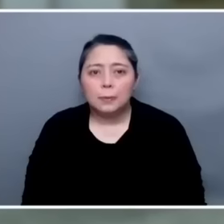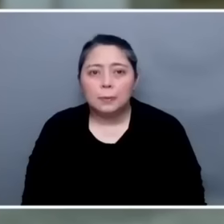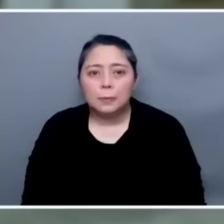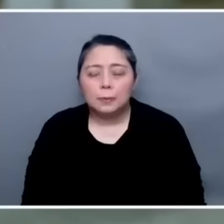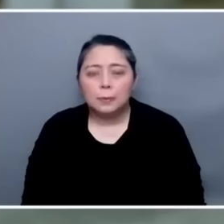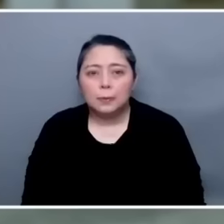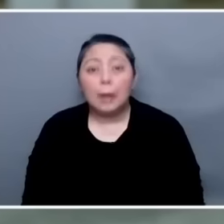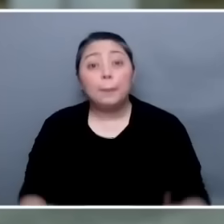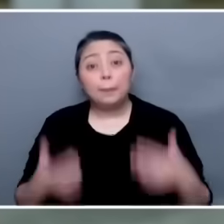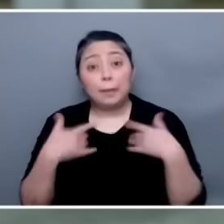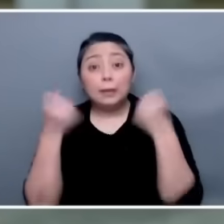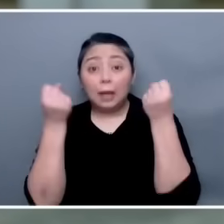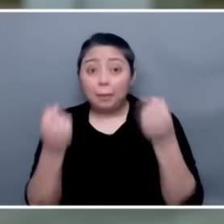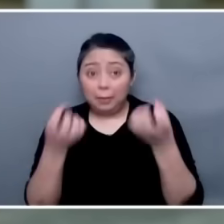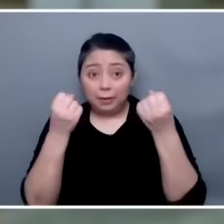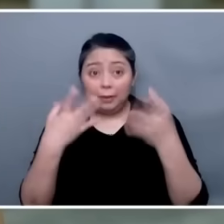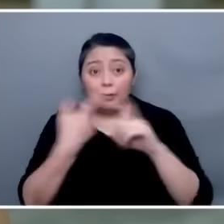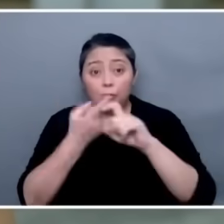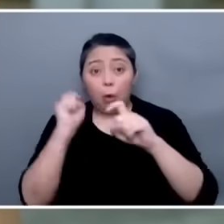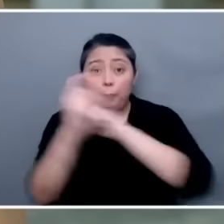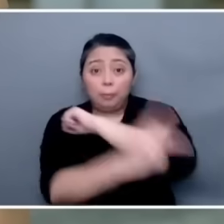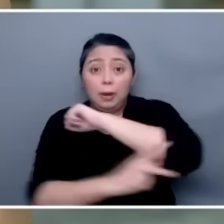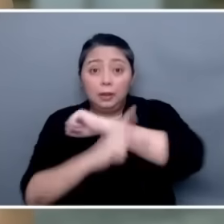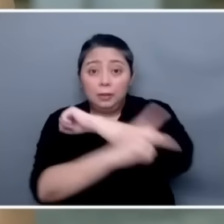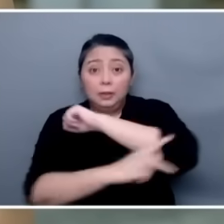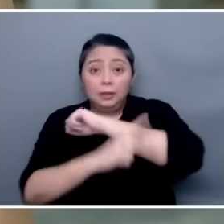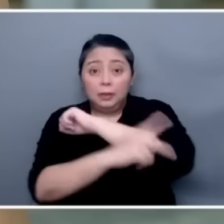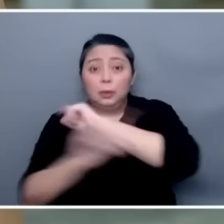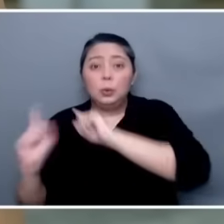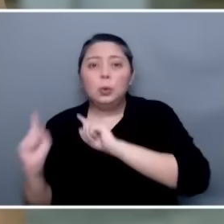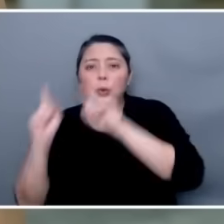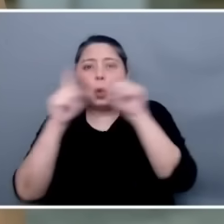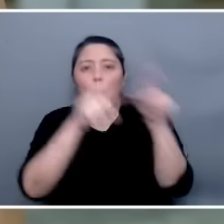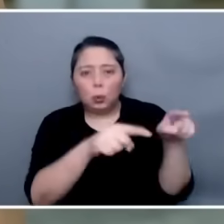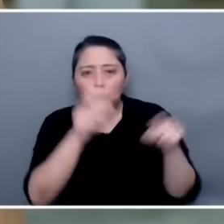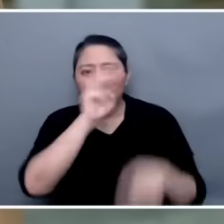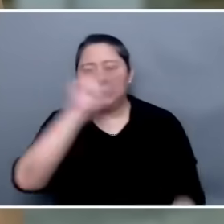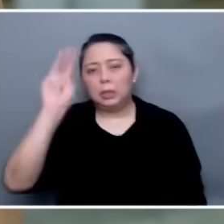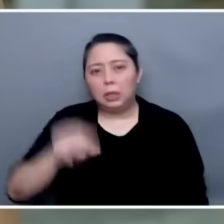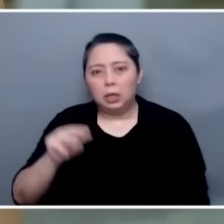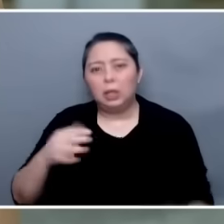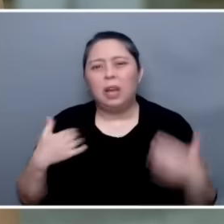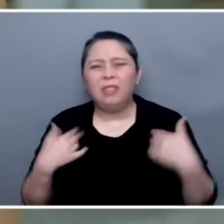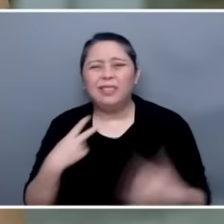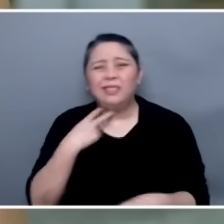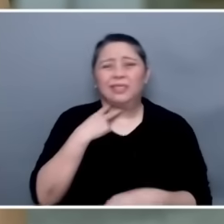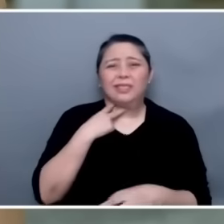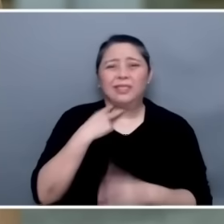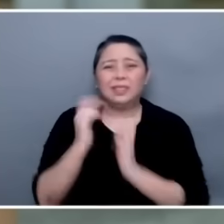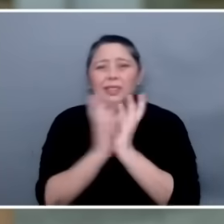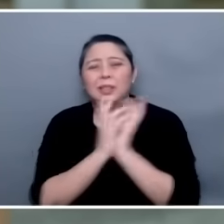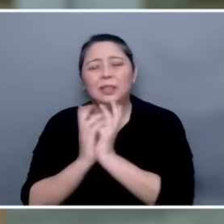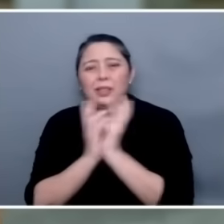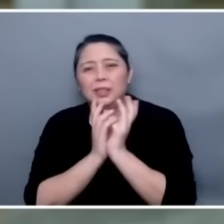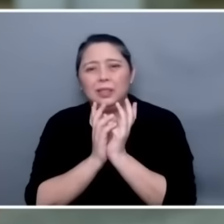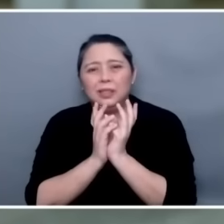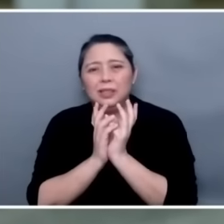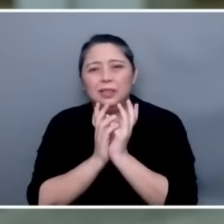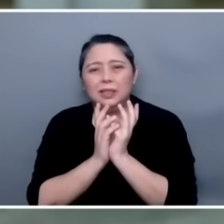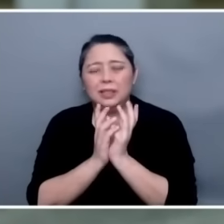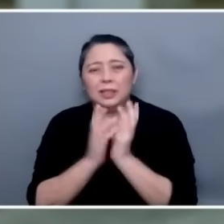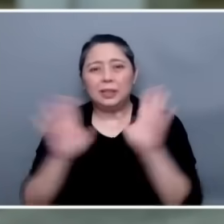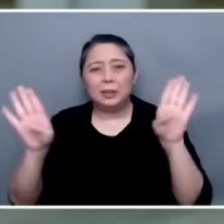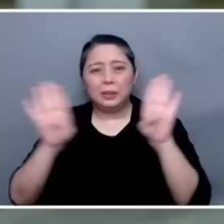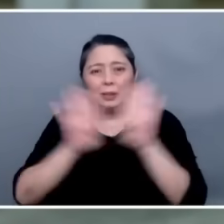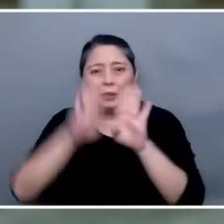Maraming taga-probinsya na nakipagsapalaran sa Maynila ang inabutan po ng community quarantine sa San Jose del Monte, Bulacan at